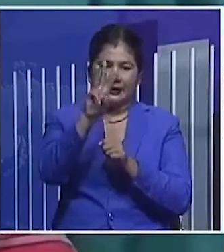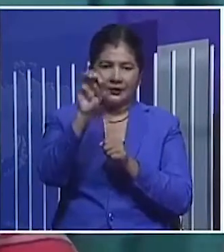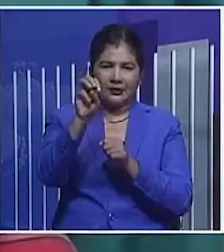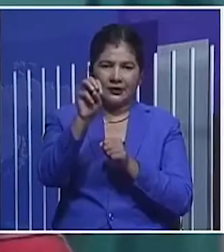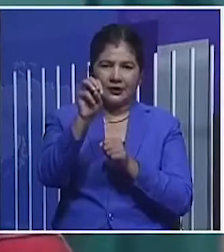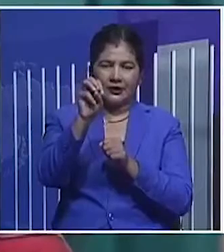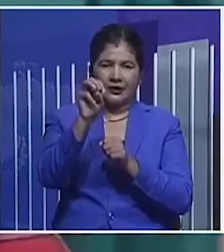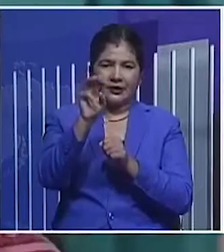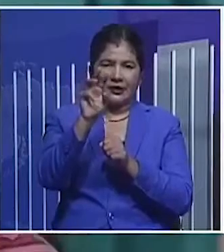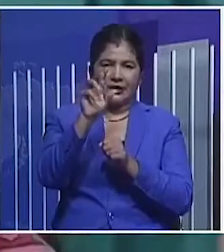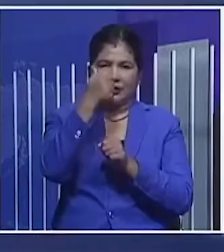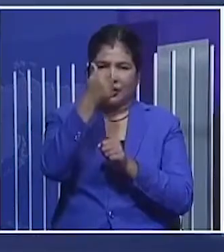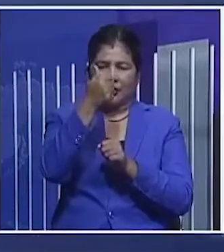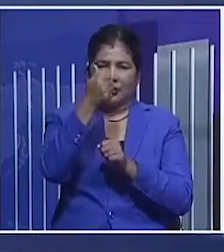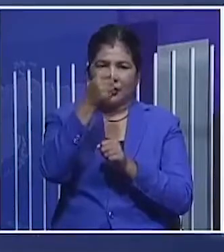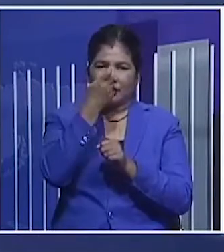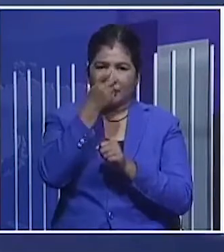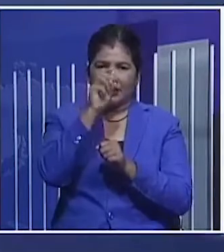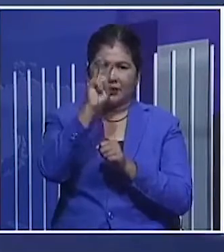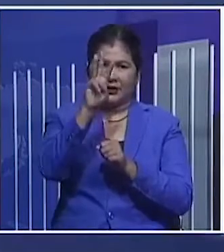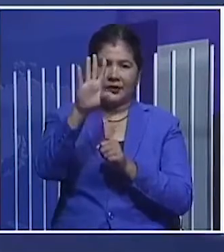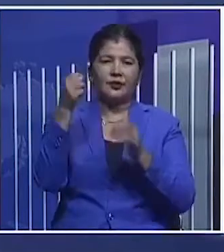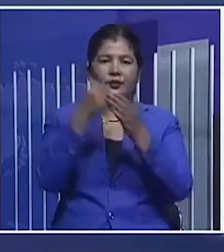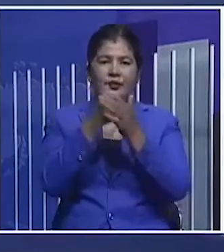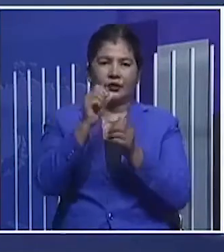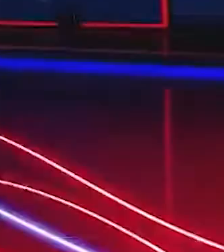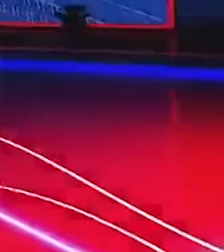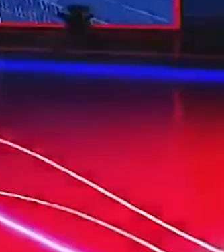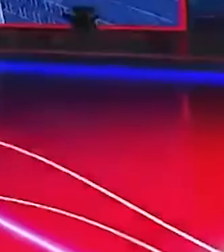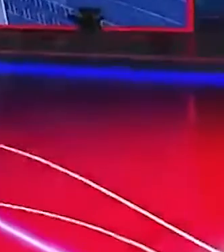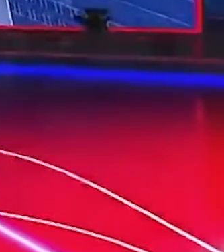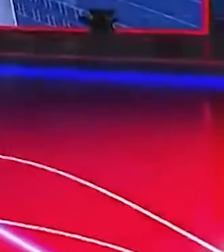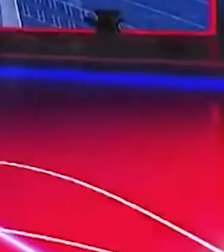11,20,635 पुगेको छ। अब अन्तर्राष्ट्रिय समाचार।